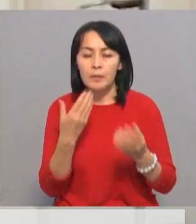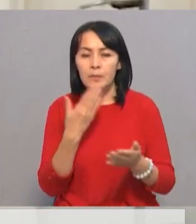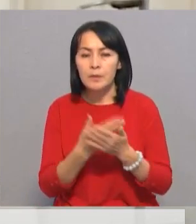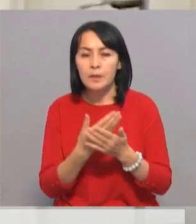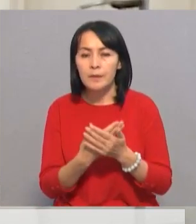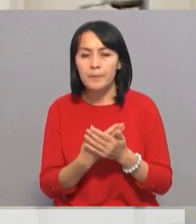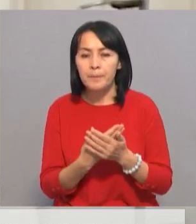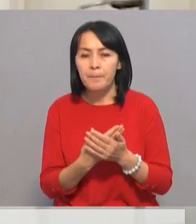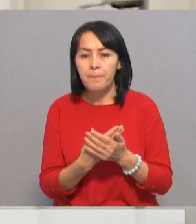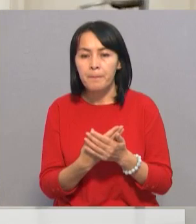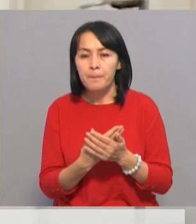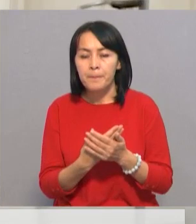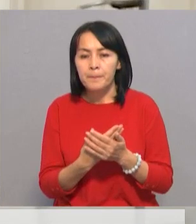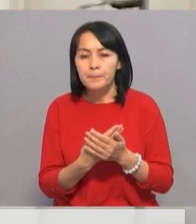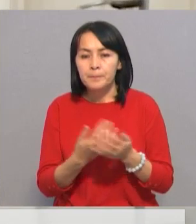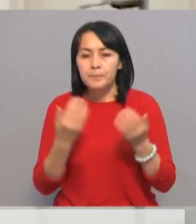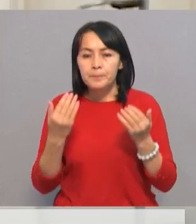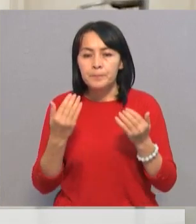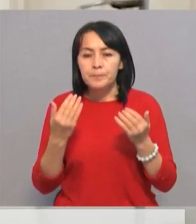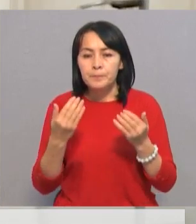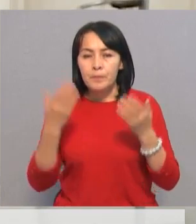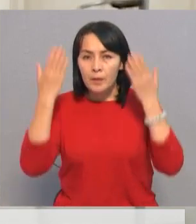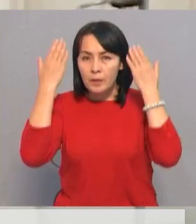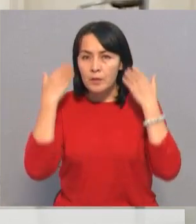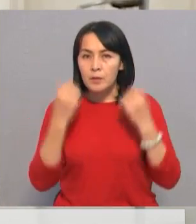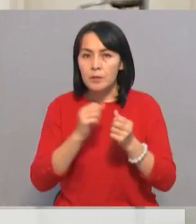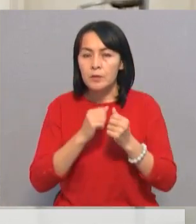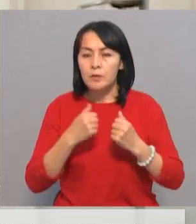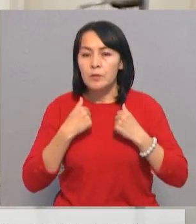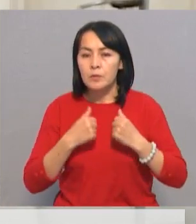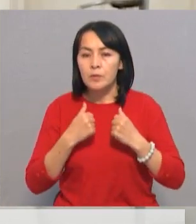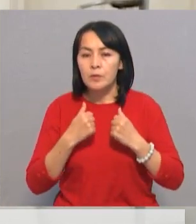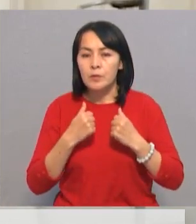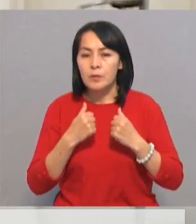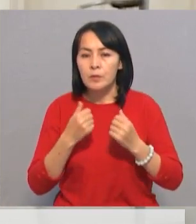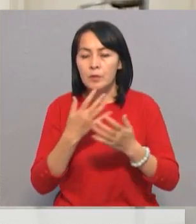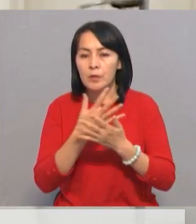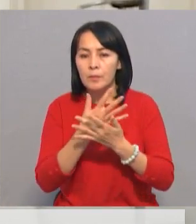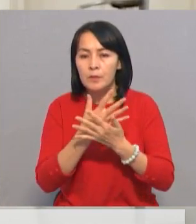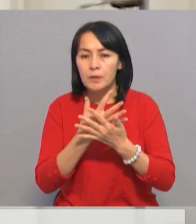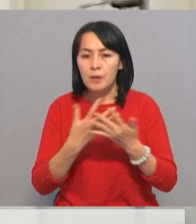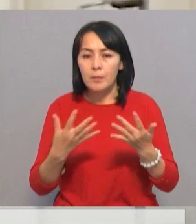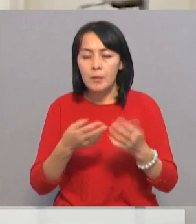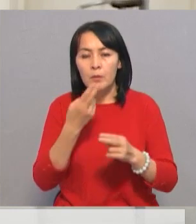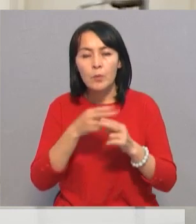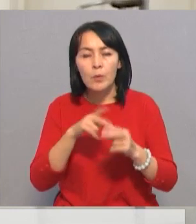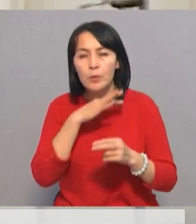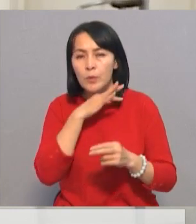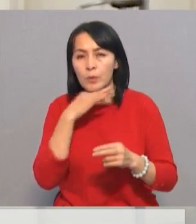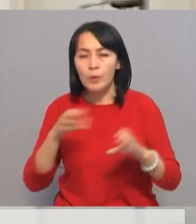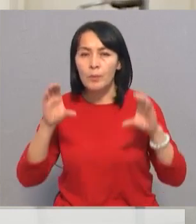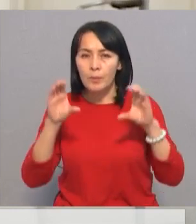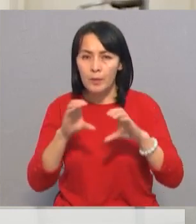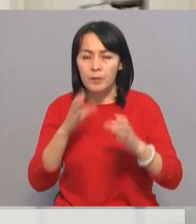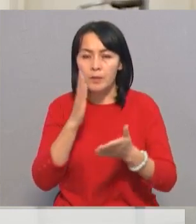Мысалы, осындай тауар заттардың көп жалғанда заттар шығып жатыр қазір. Базарда да бар,